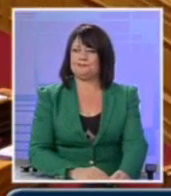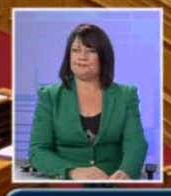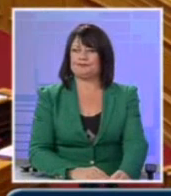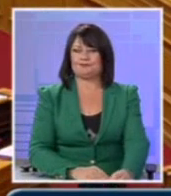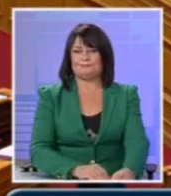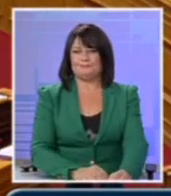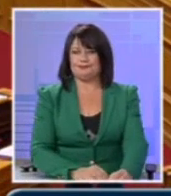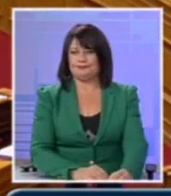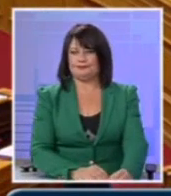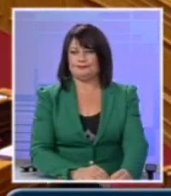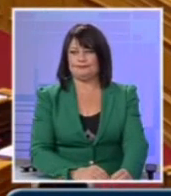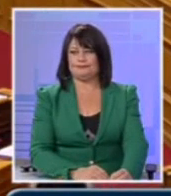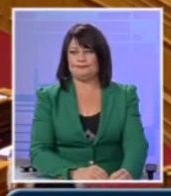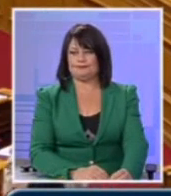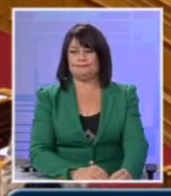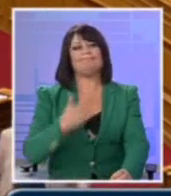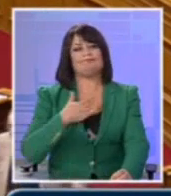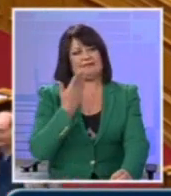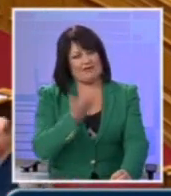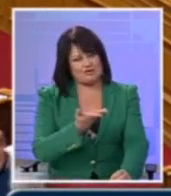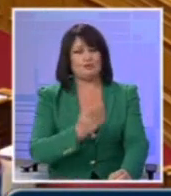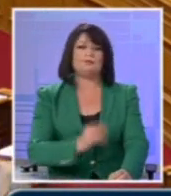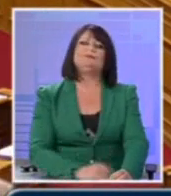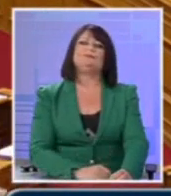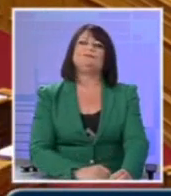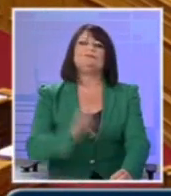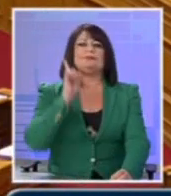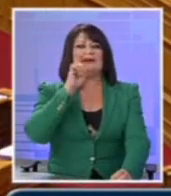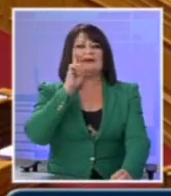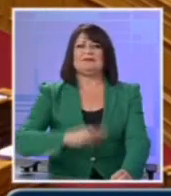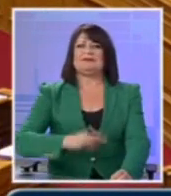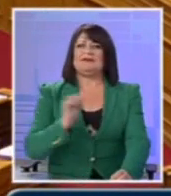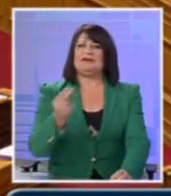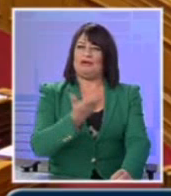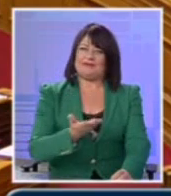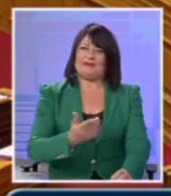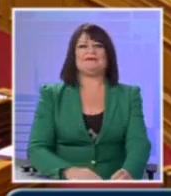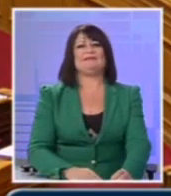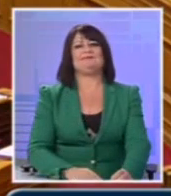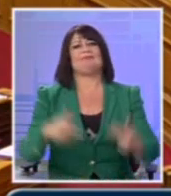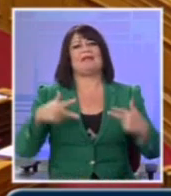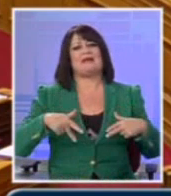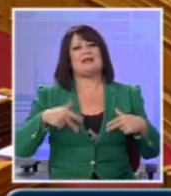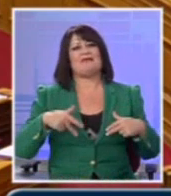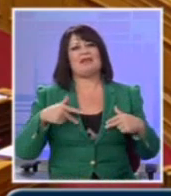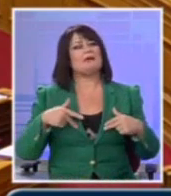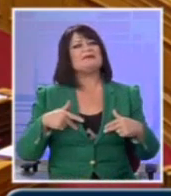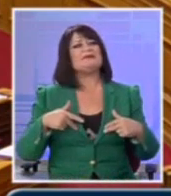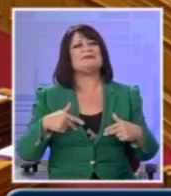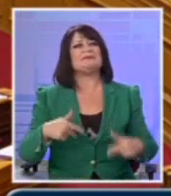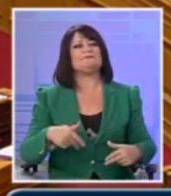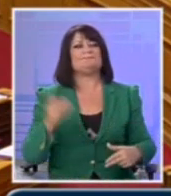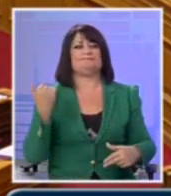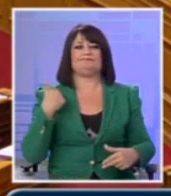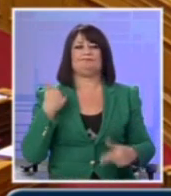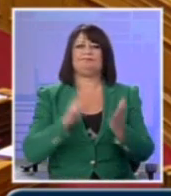λόγο. Ευχαριστώ κύριε Πρόεδρε. Κυρίες και κύριοι βουλευτές, η κυβέρνησή μας καλείται καταρχήν να εφαρμόσει